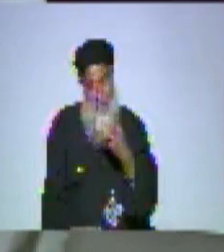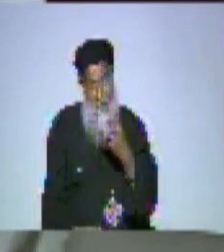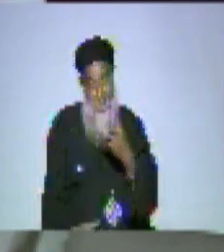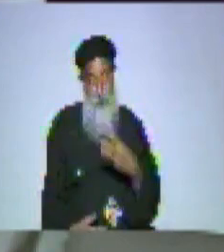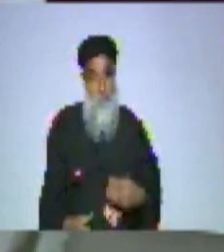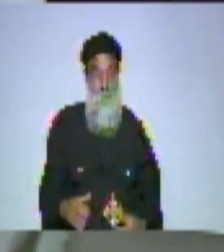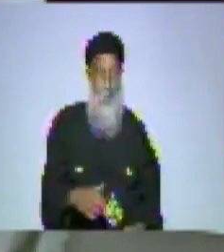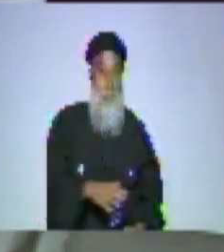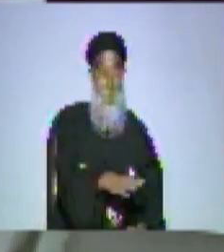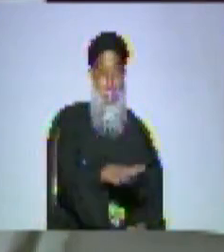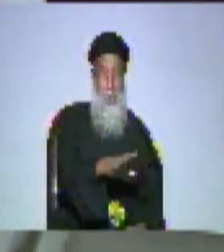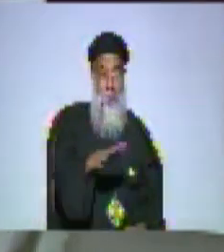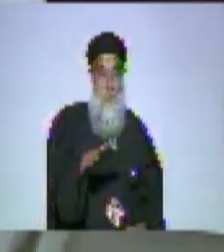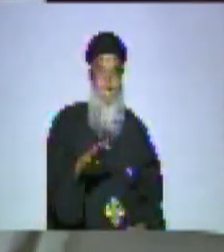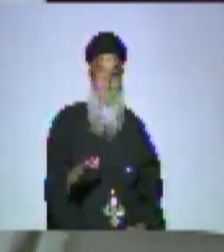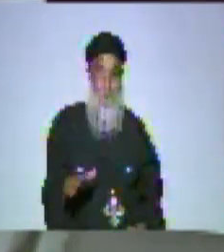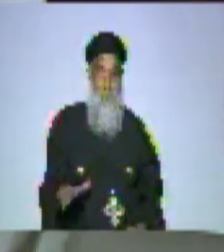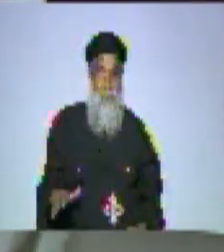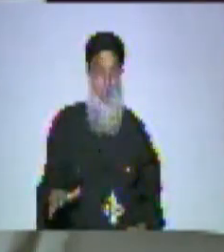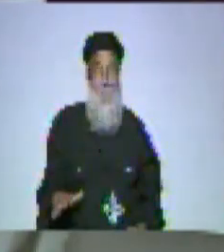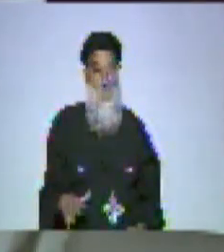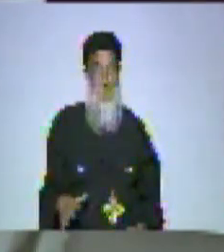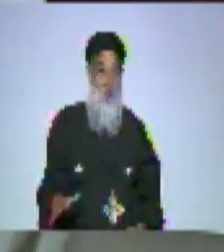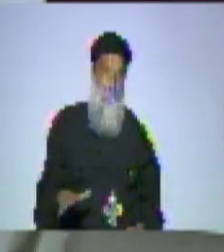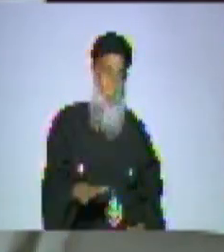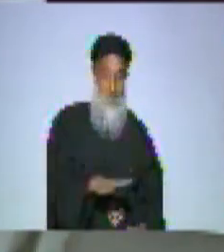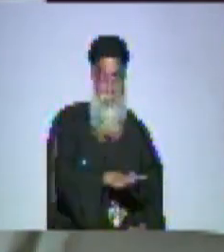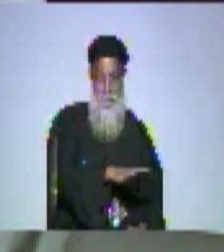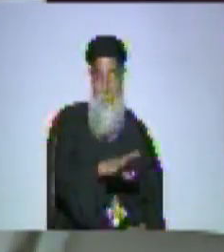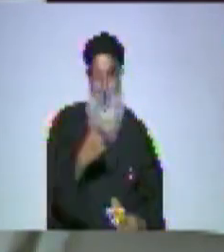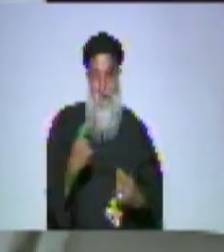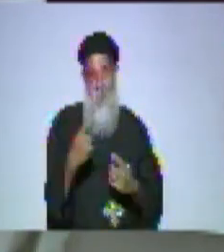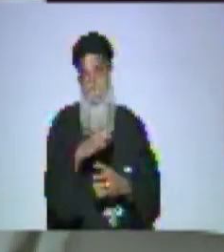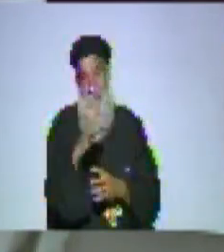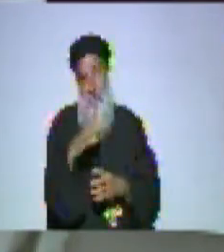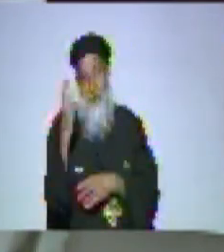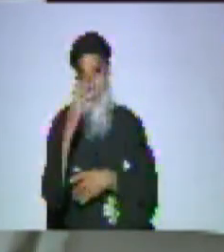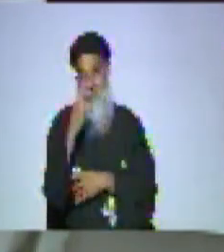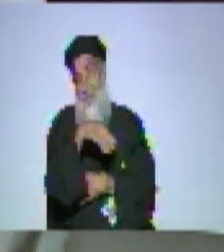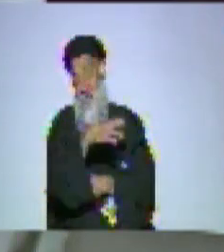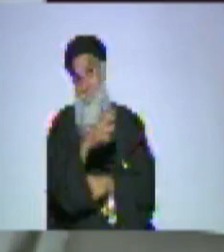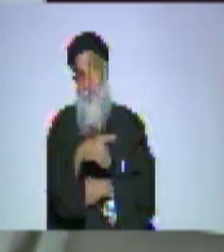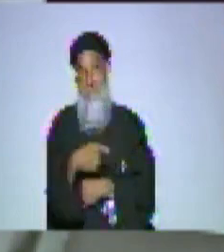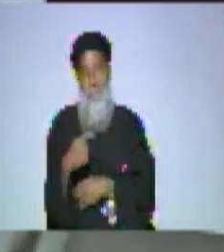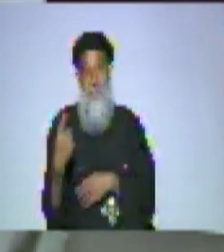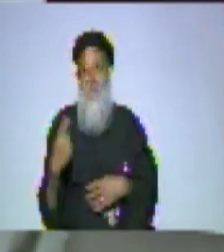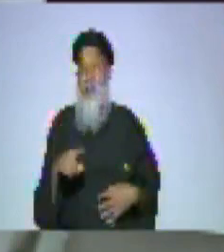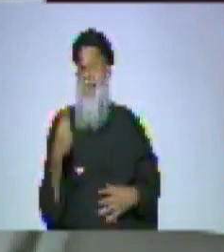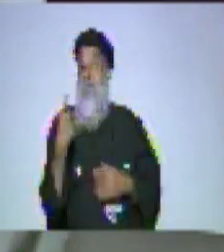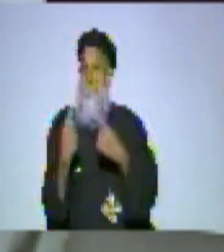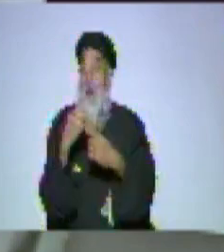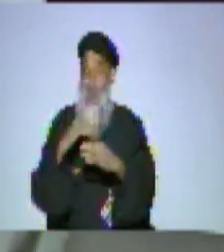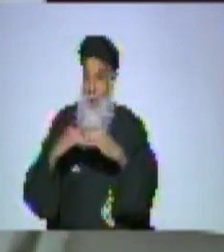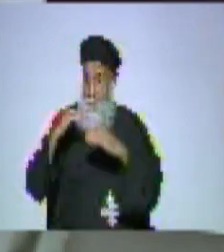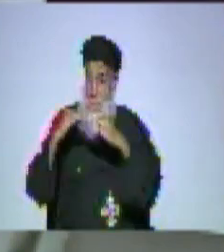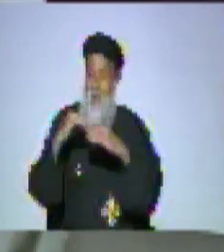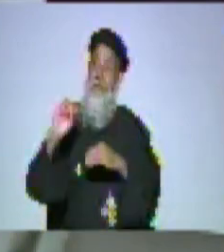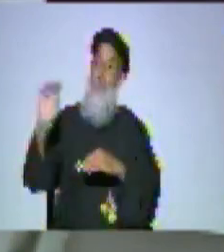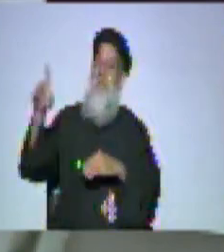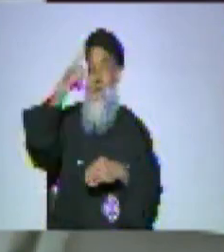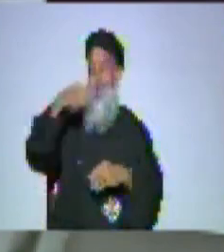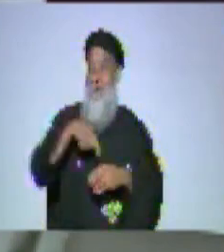الانسان بيسموها الاعشاب الطبيه اه لا دي موضوع تاني دي نباتات النباتات تبع النبات